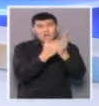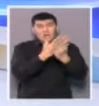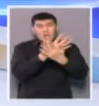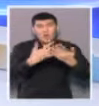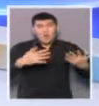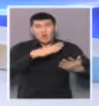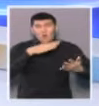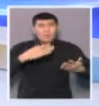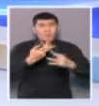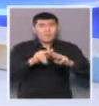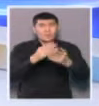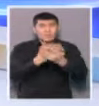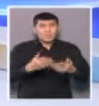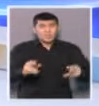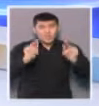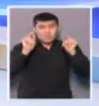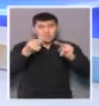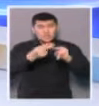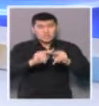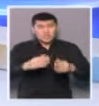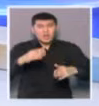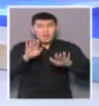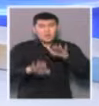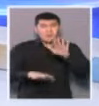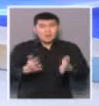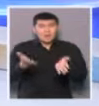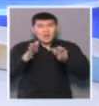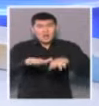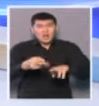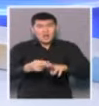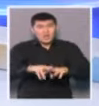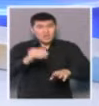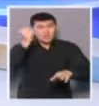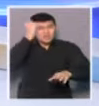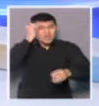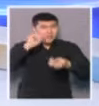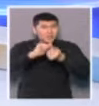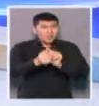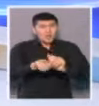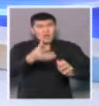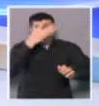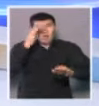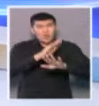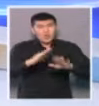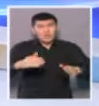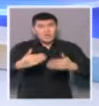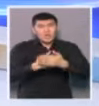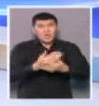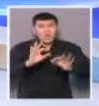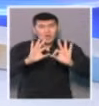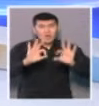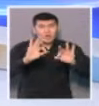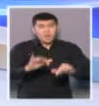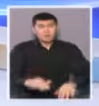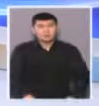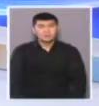жете алмасымыз хақ. Бір анығы, ол артына өлмейтұғын із қалдырды. Бейнесі халық жанынан ешқашан өшпейтін жан туралы енді өткен жақта